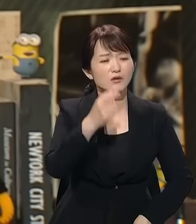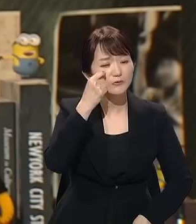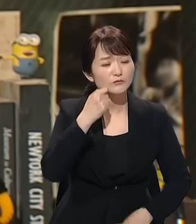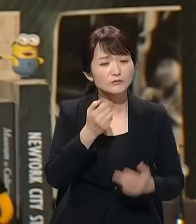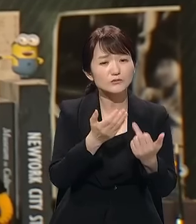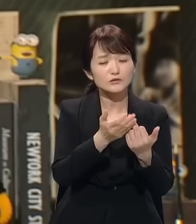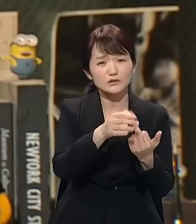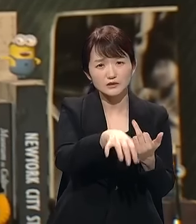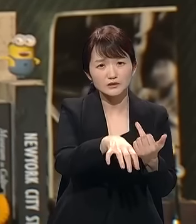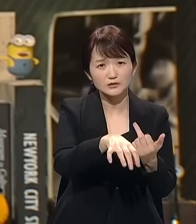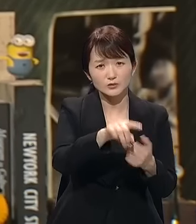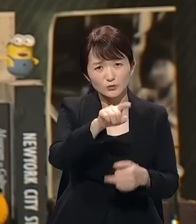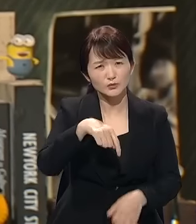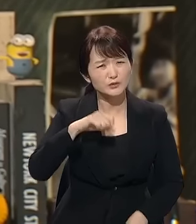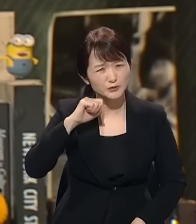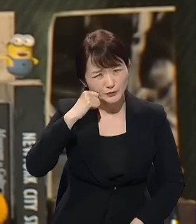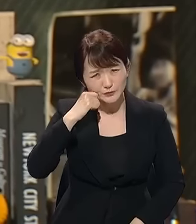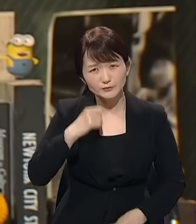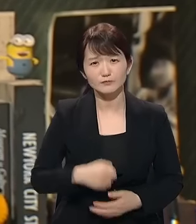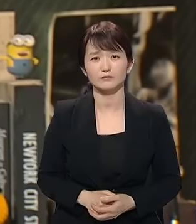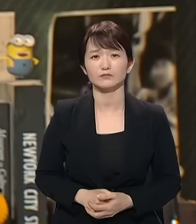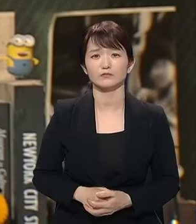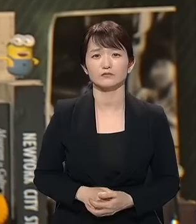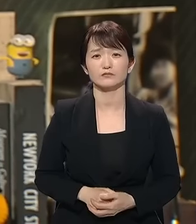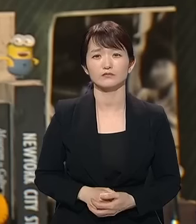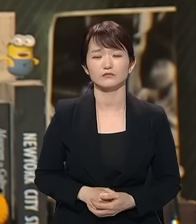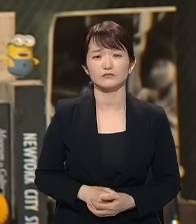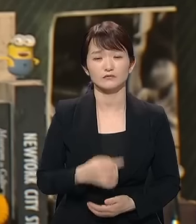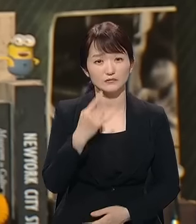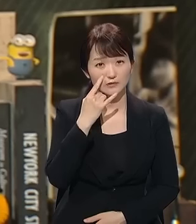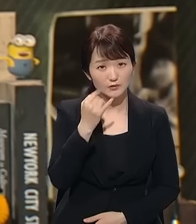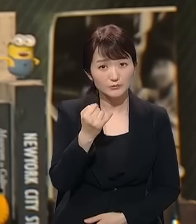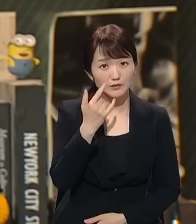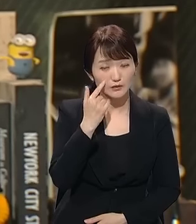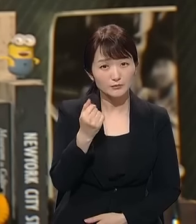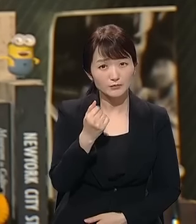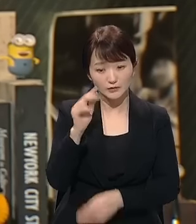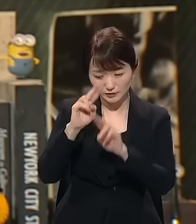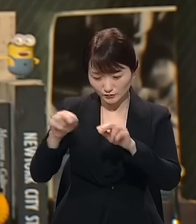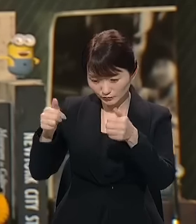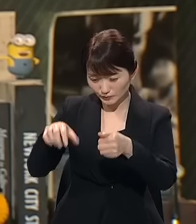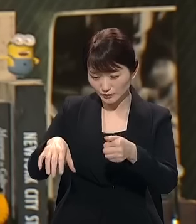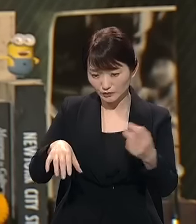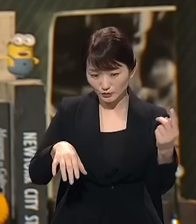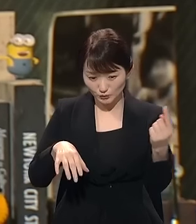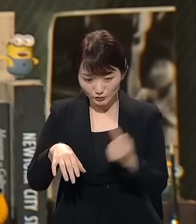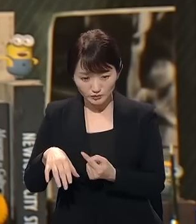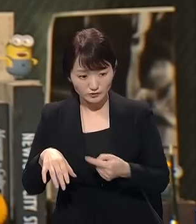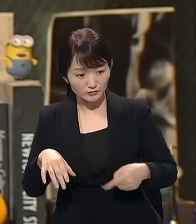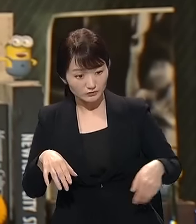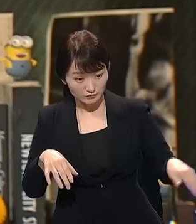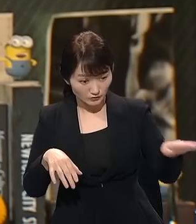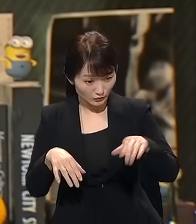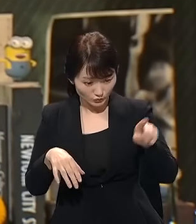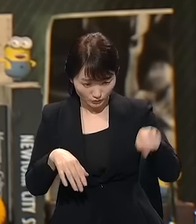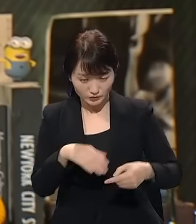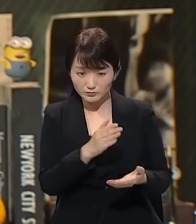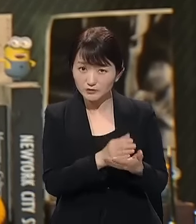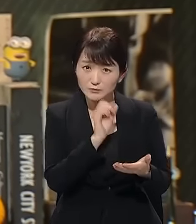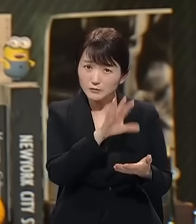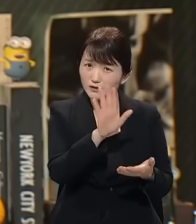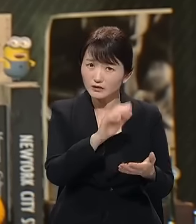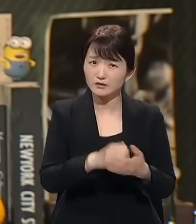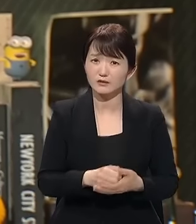사정이 있었다고요. 저희가 아무렴 엄마 아빠가 빈소 지키고 있으니까 니들 안 와도 된다 뭐 그랬겠습니까? 아 노여움을 좀